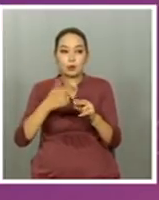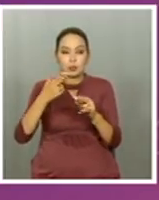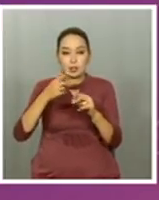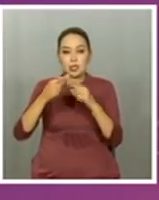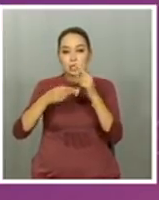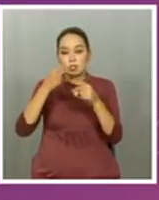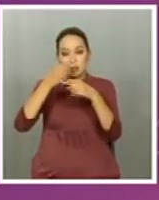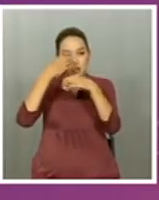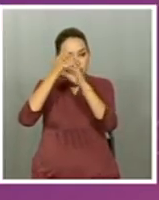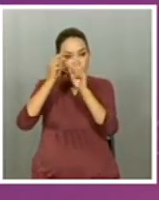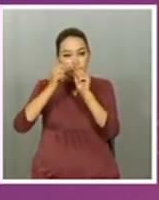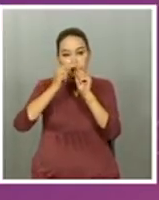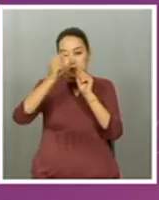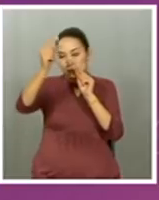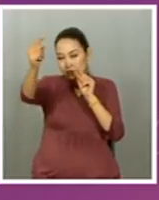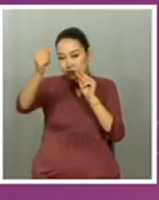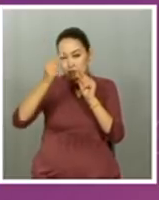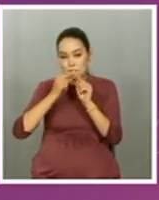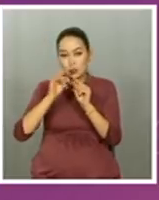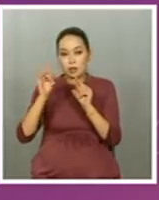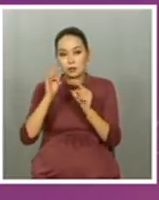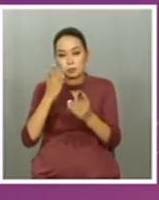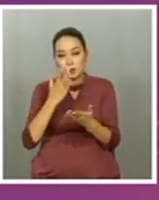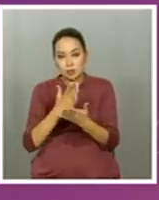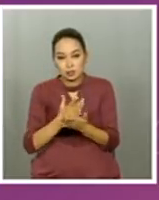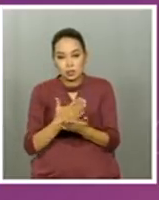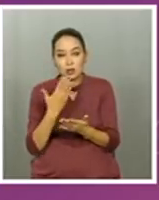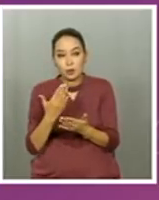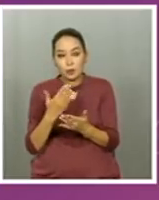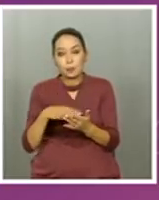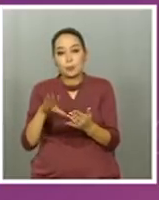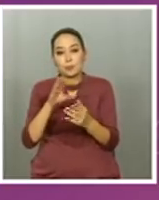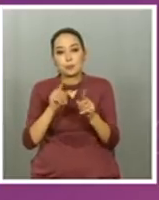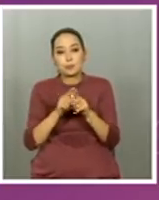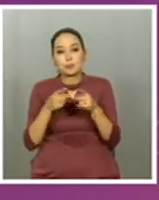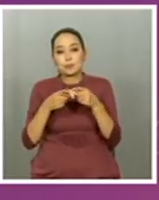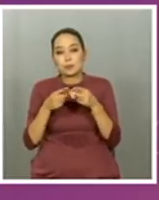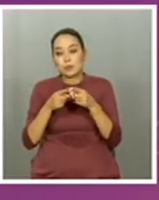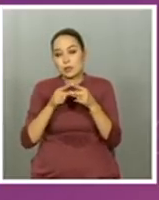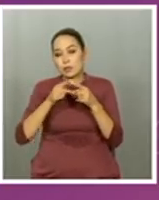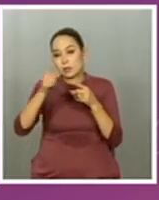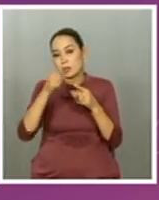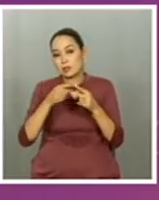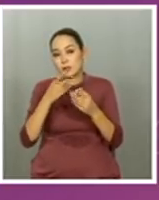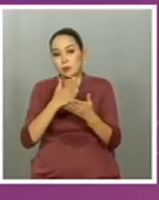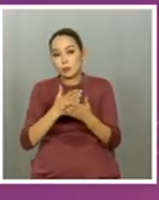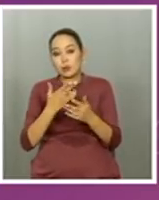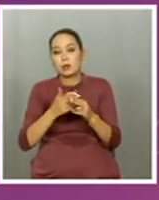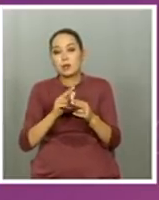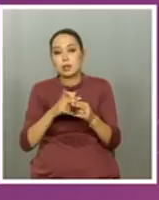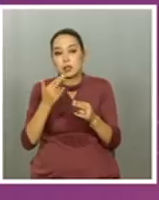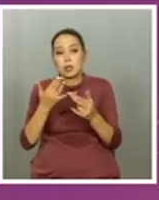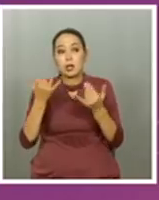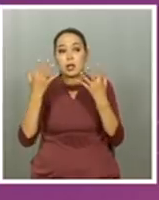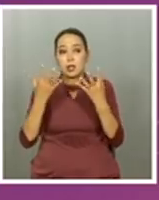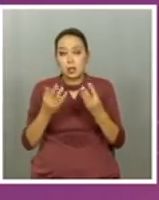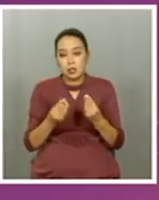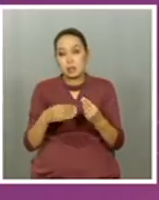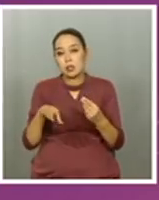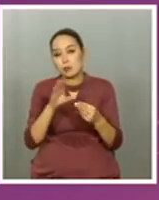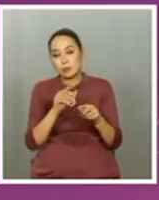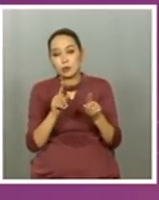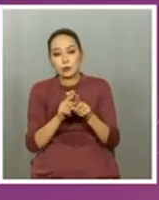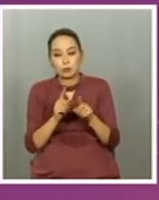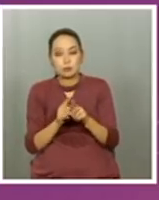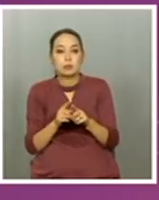мүмкіндігі шектеулі. Шектеу өзгерісінің минималды бұрышы альфа. Оның негізінде біз әлі де екі кескінді түрлендіре